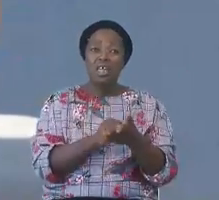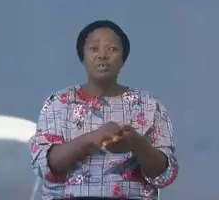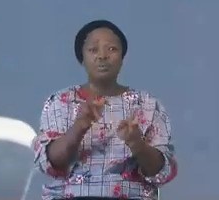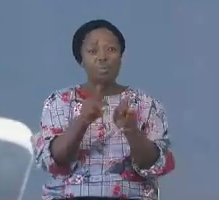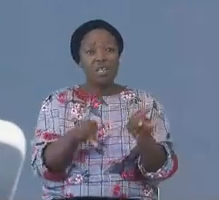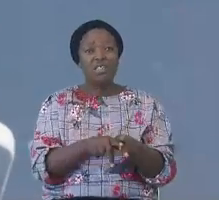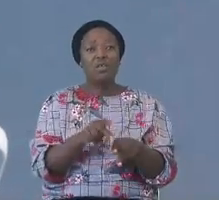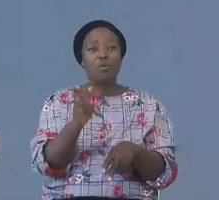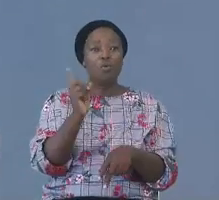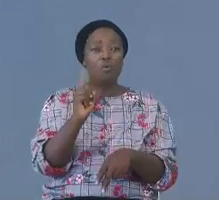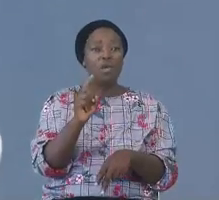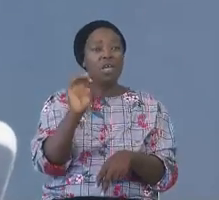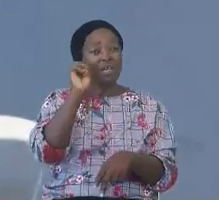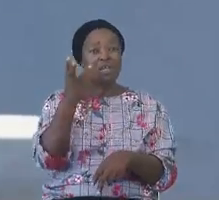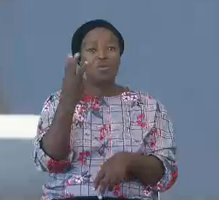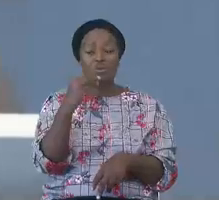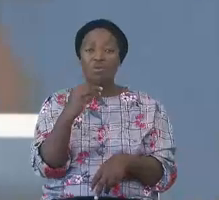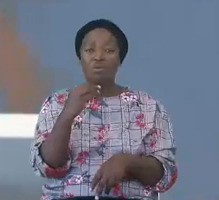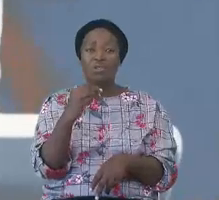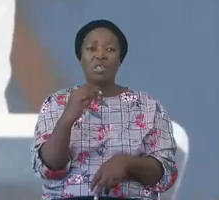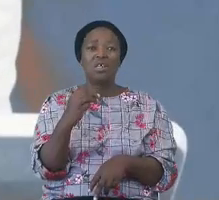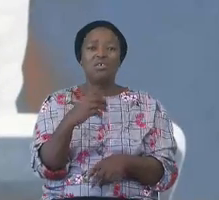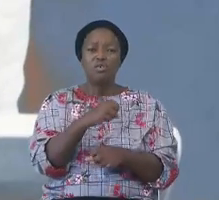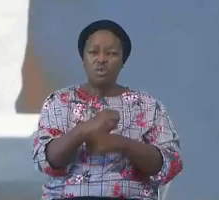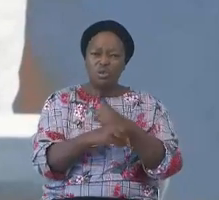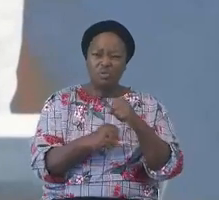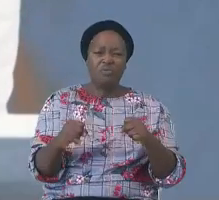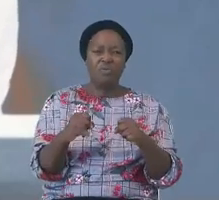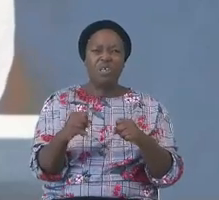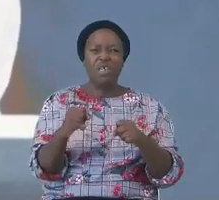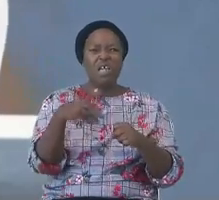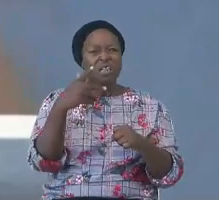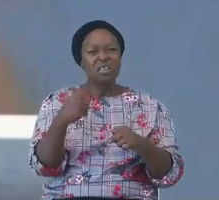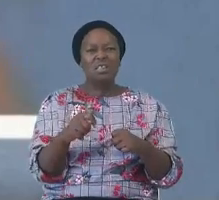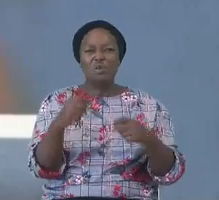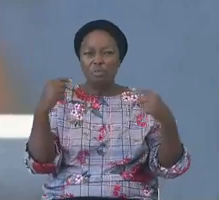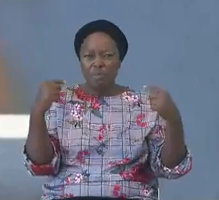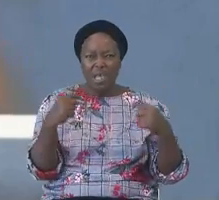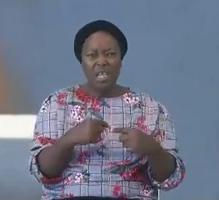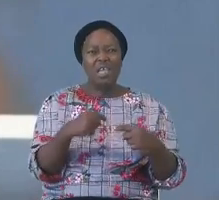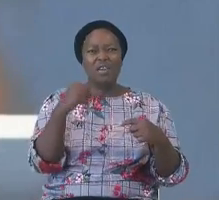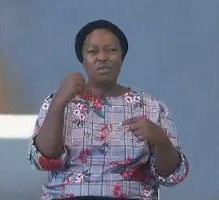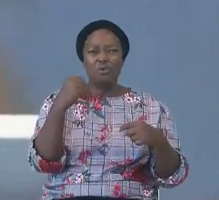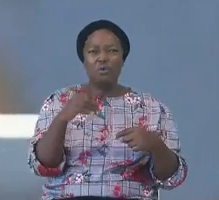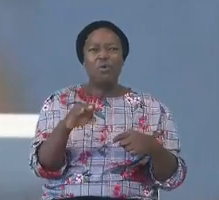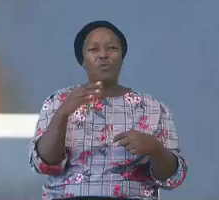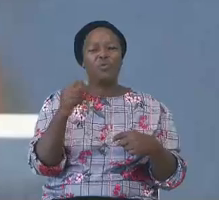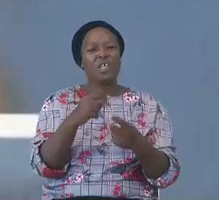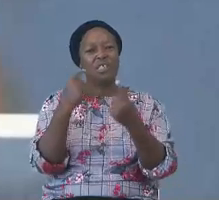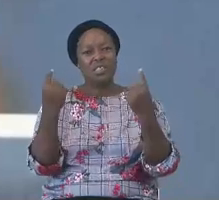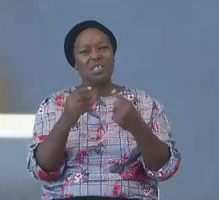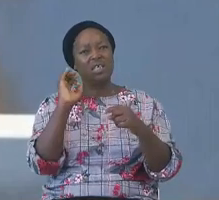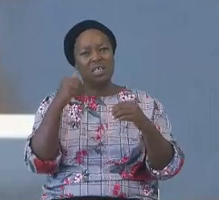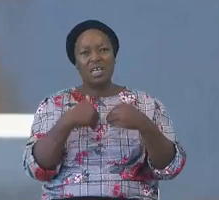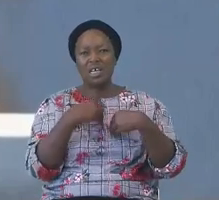heure, au dernier moment, en ce lieu où il était déjà souffrant